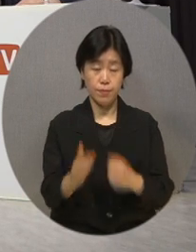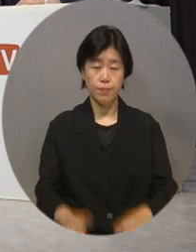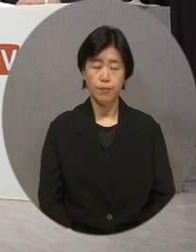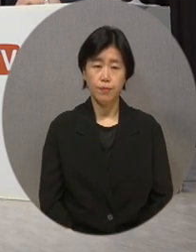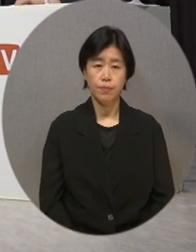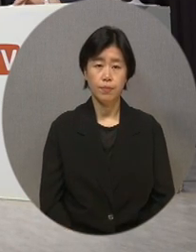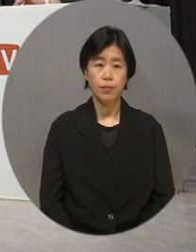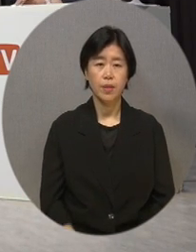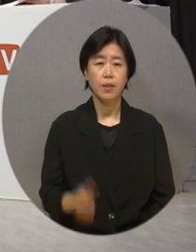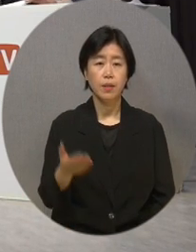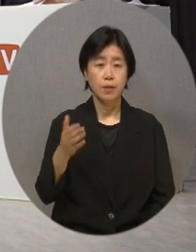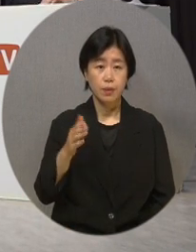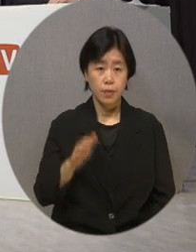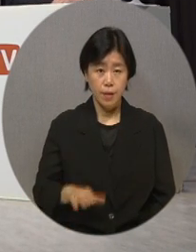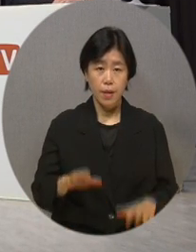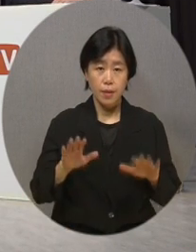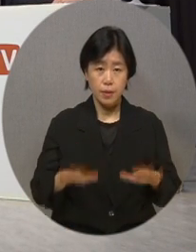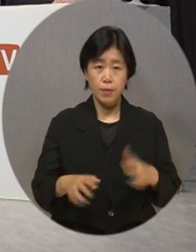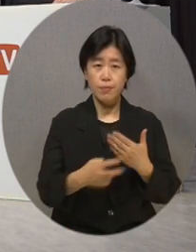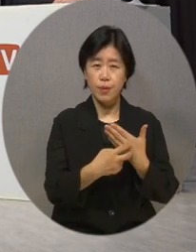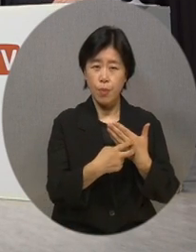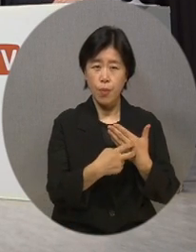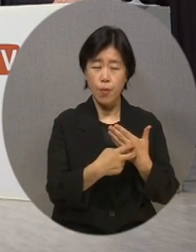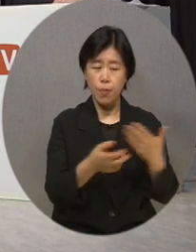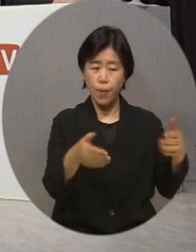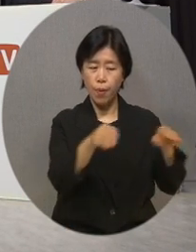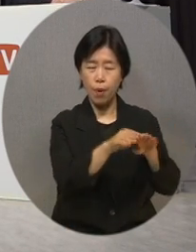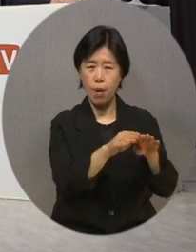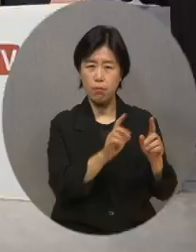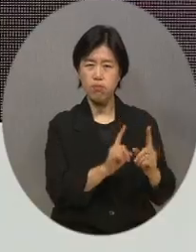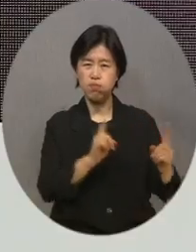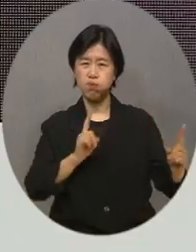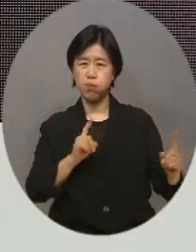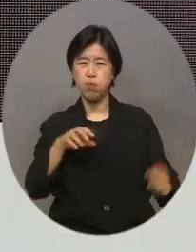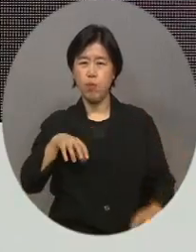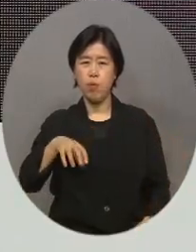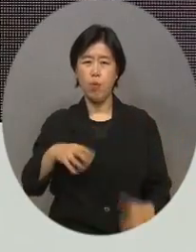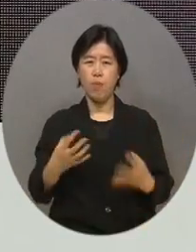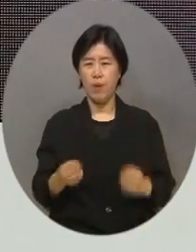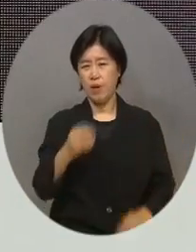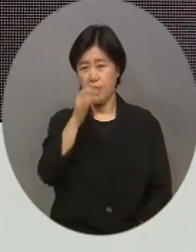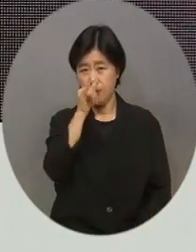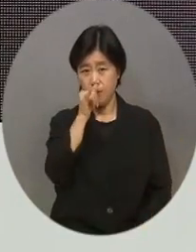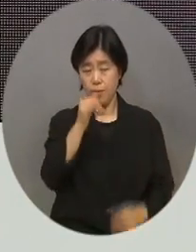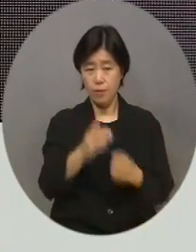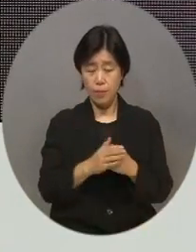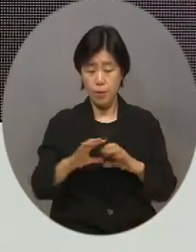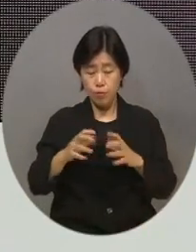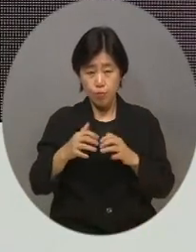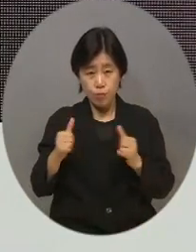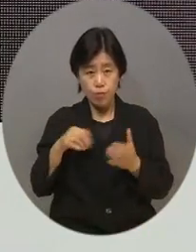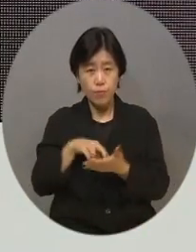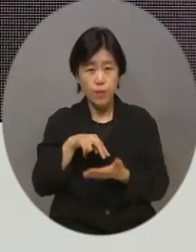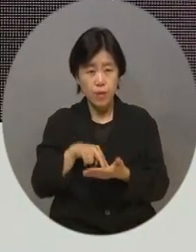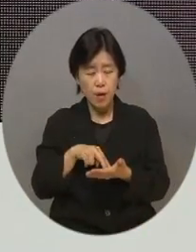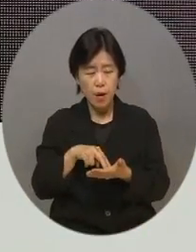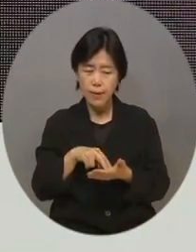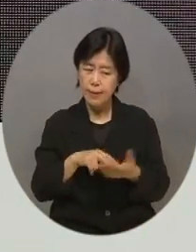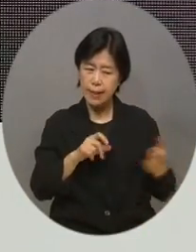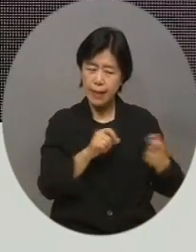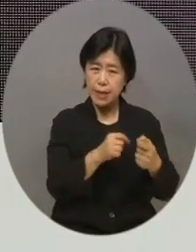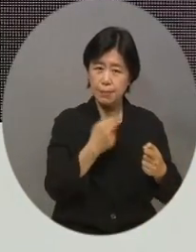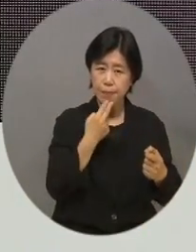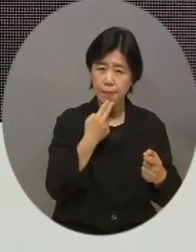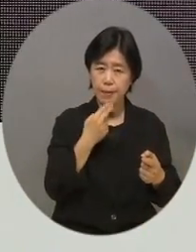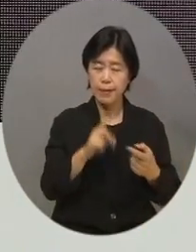그러나 이제 의료 소외 지역이 늘어남에 따라서 국민들이 체감하는 의료 효능감이나 이런 부분들이